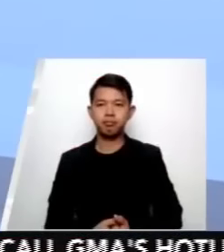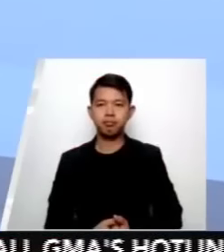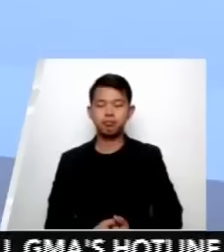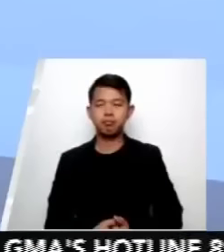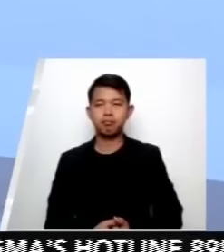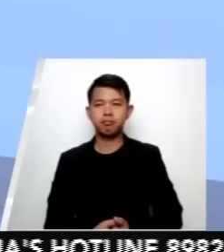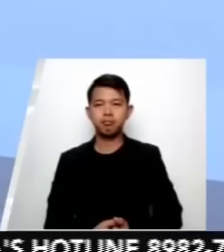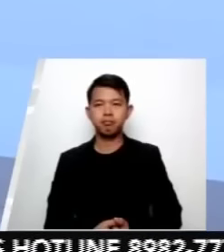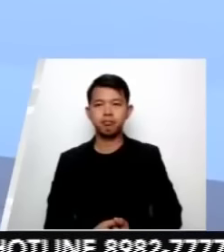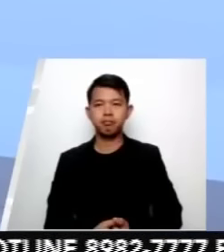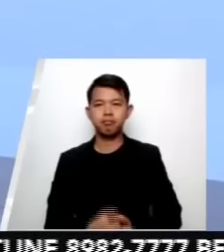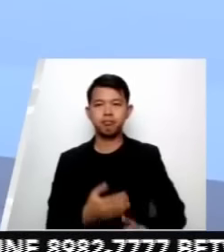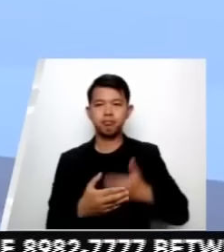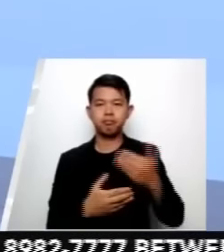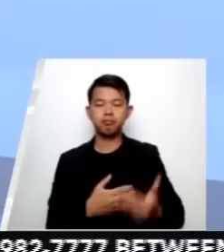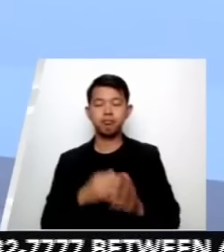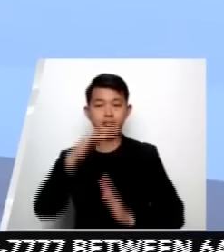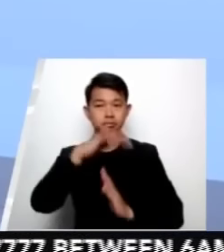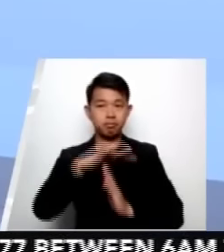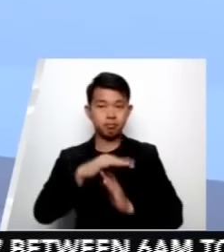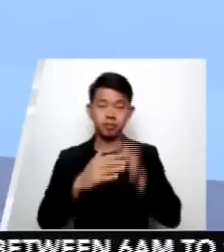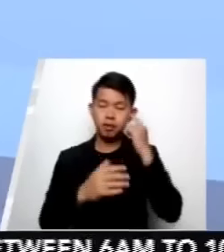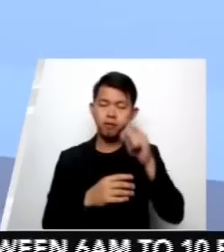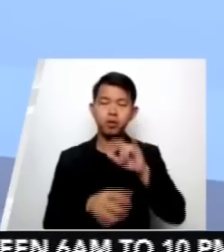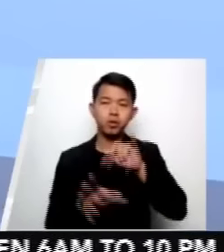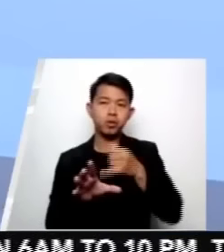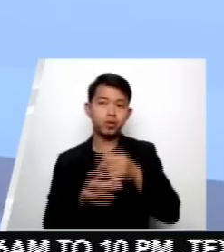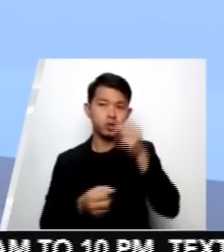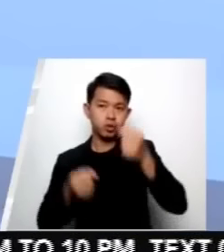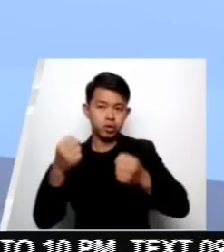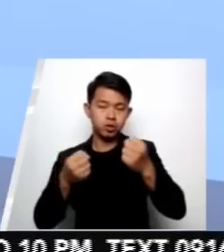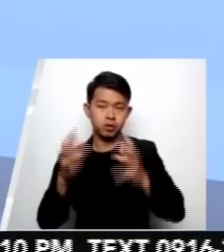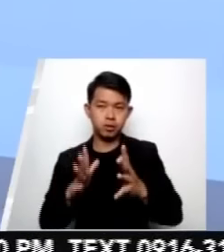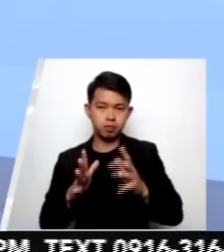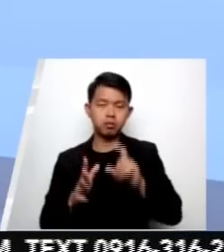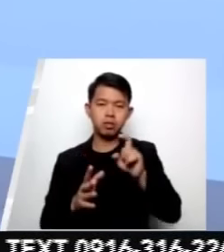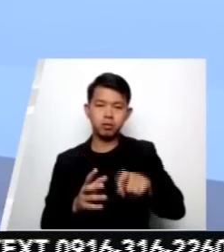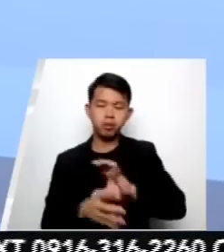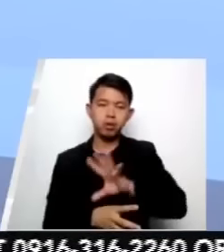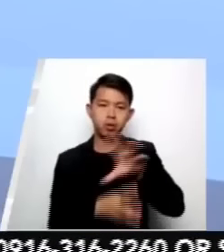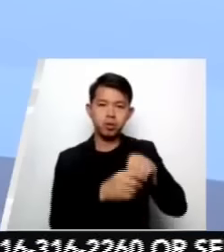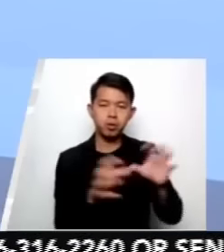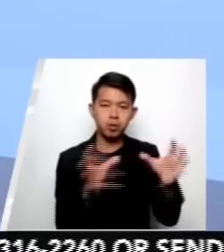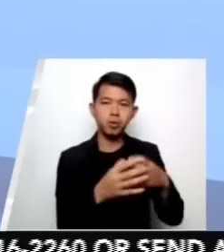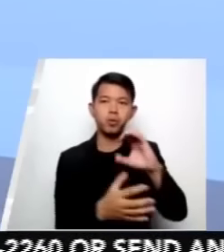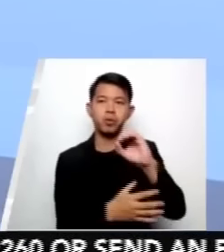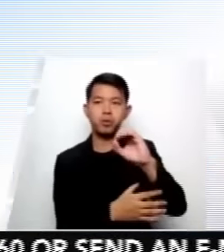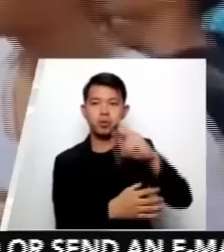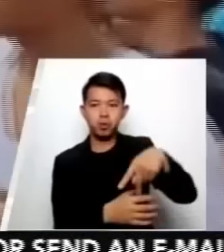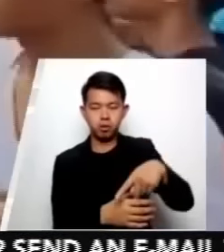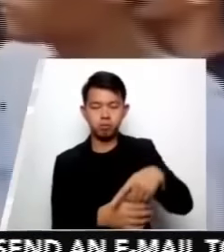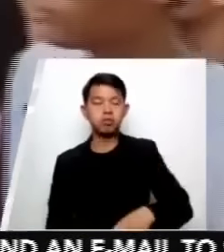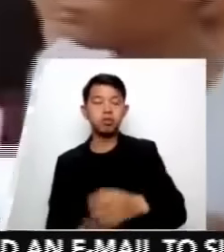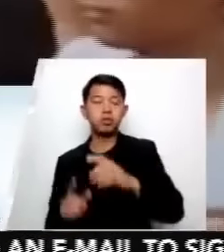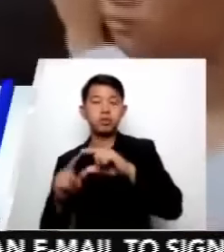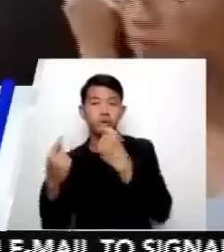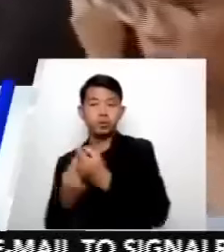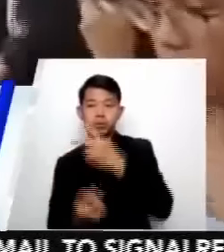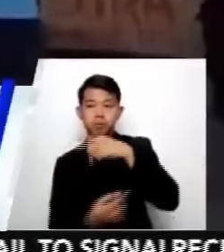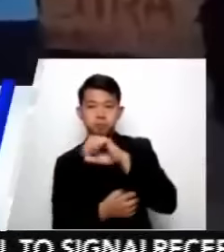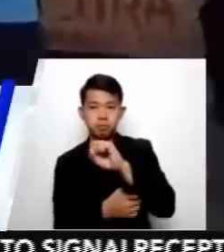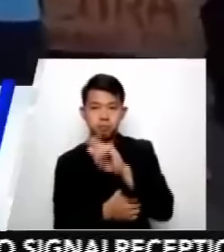ng deadline ng pagpapakonsolidate ng mga jeep na kilos protesta, at tigil pasada ang grupong piston.